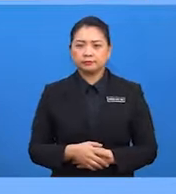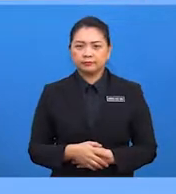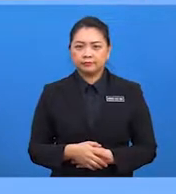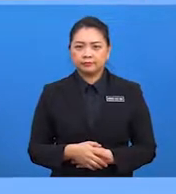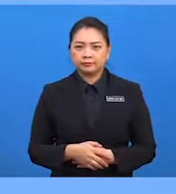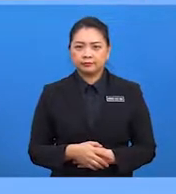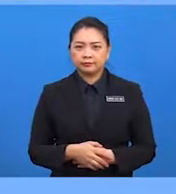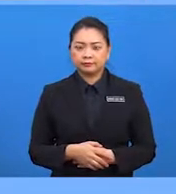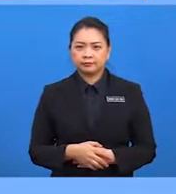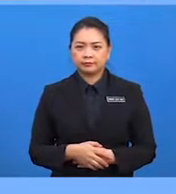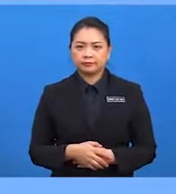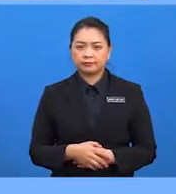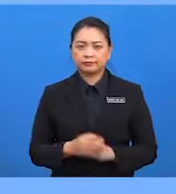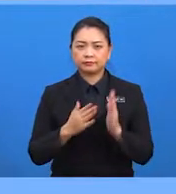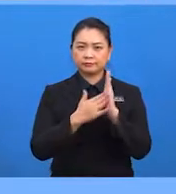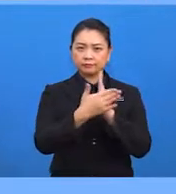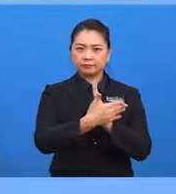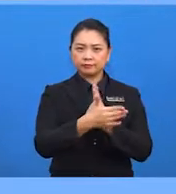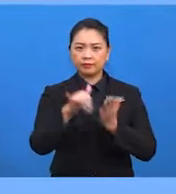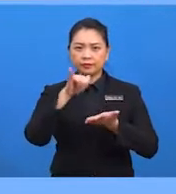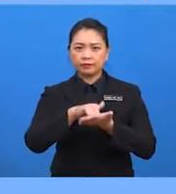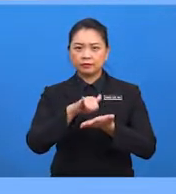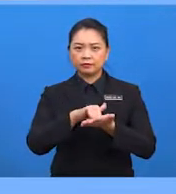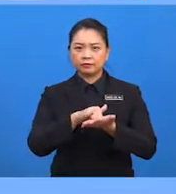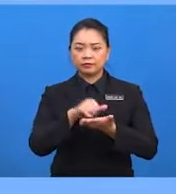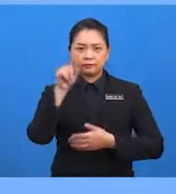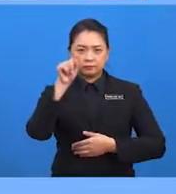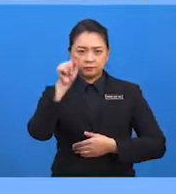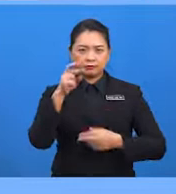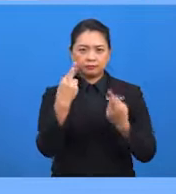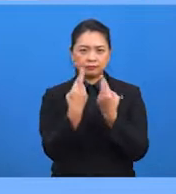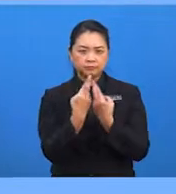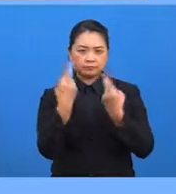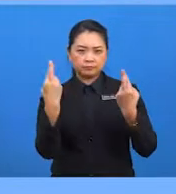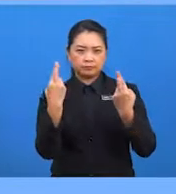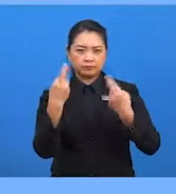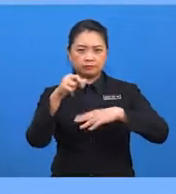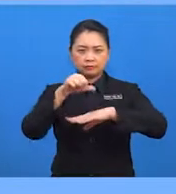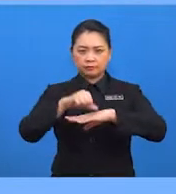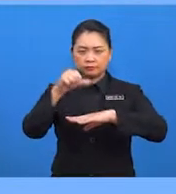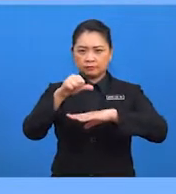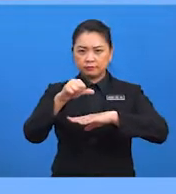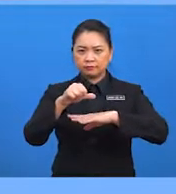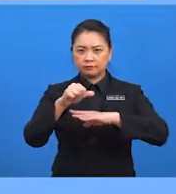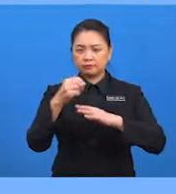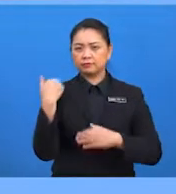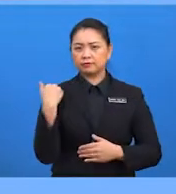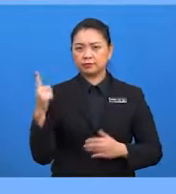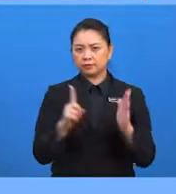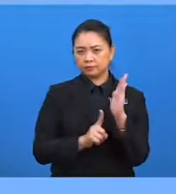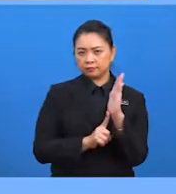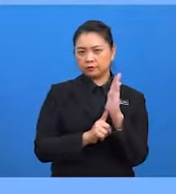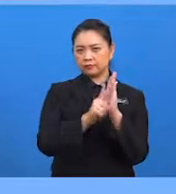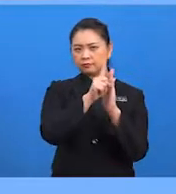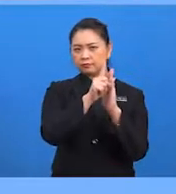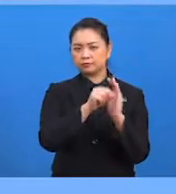hidroklorik. Oleh itu, darjah penceraian asid hidroklorik adalah tinggi.